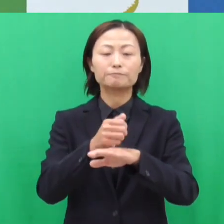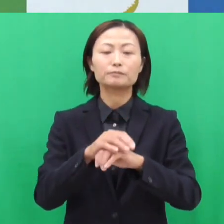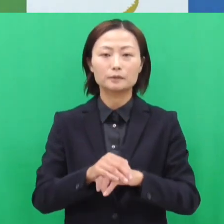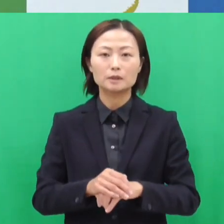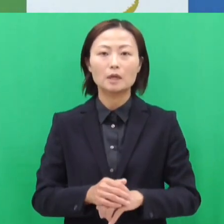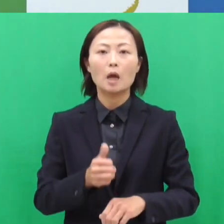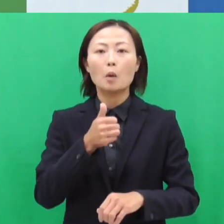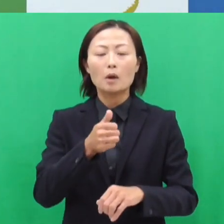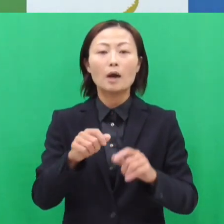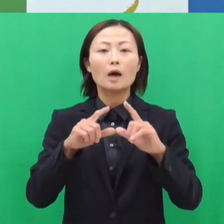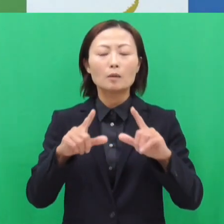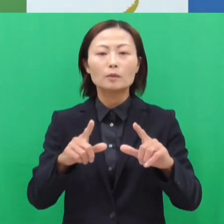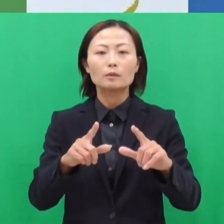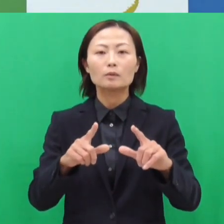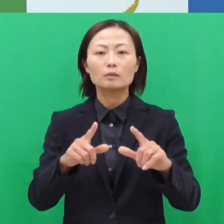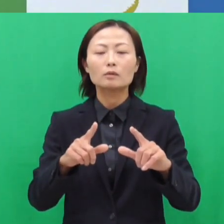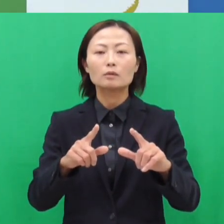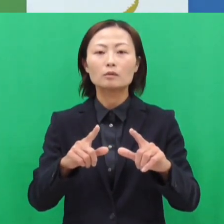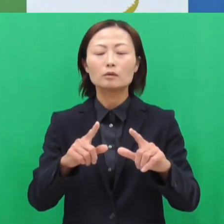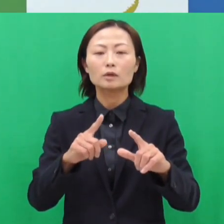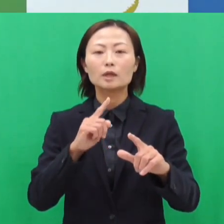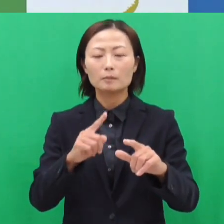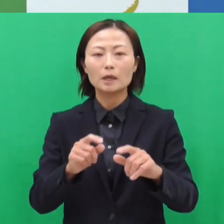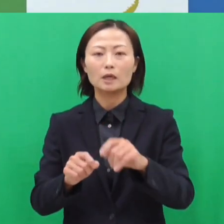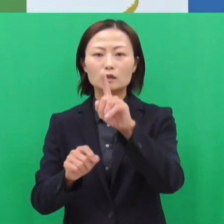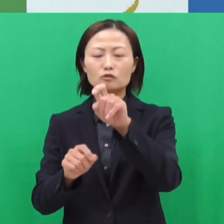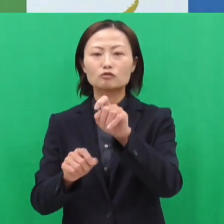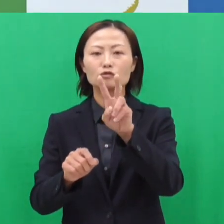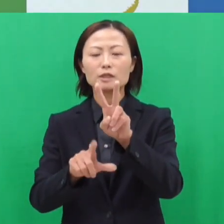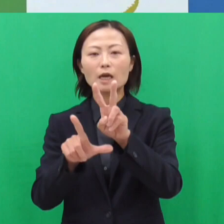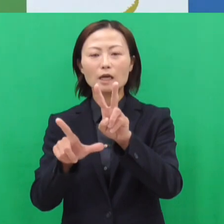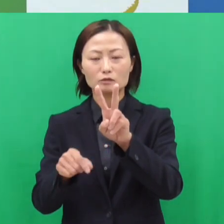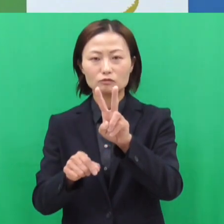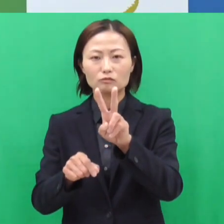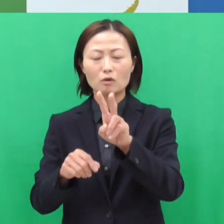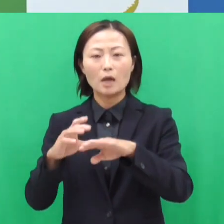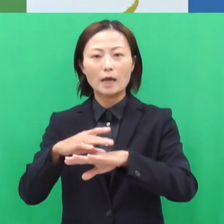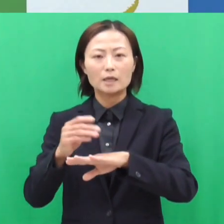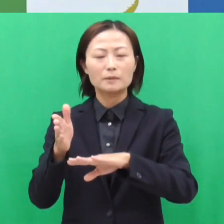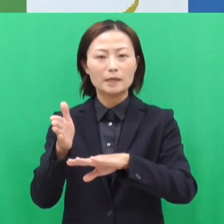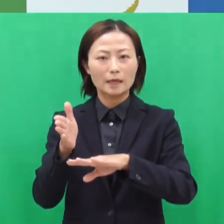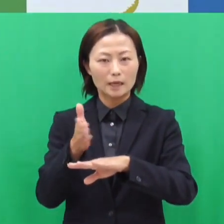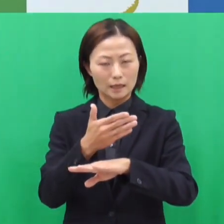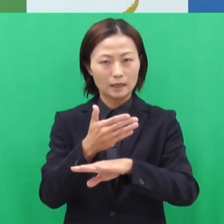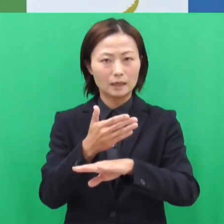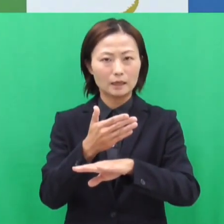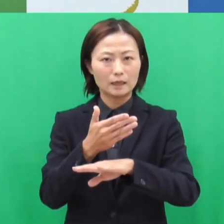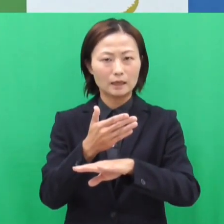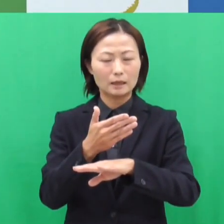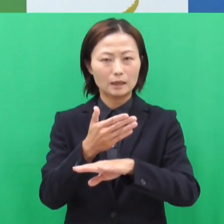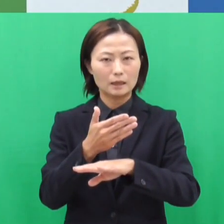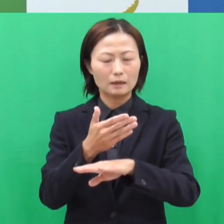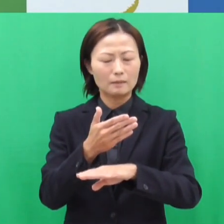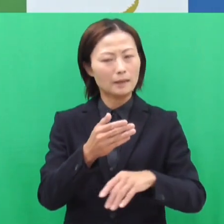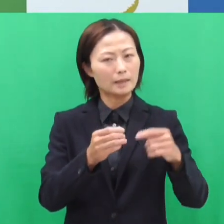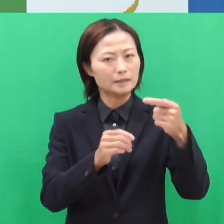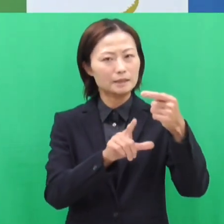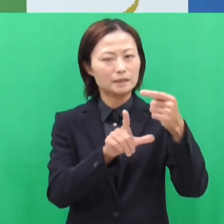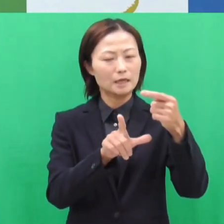月の初めから一定期間という形は1月